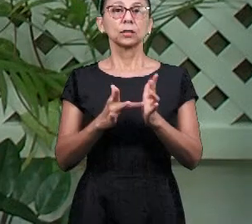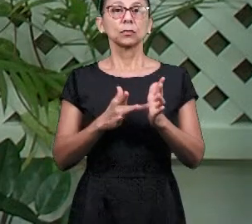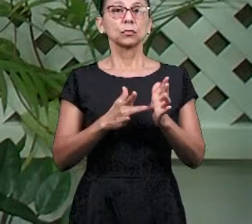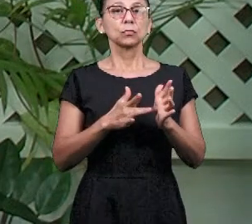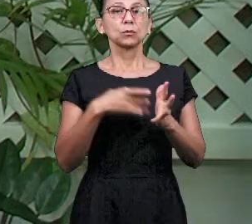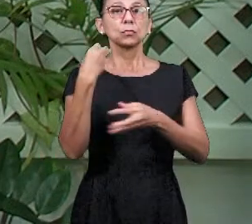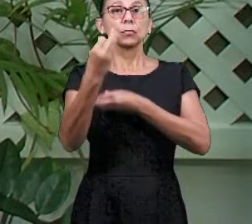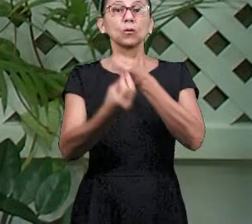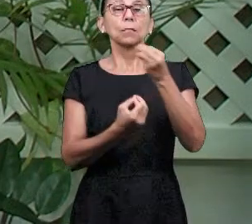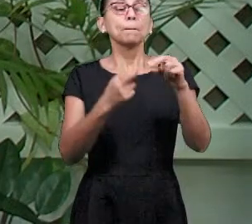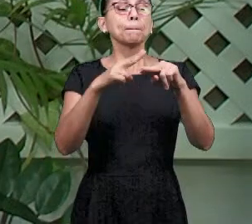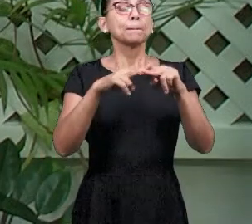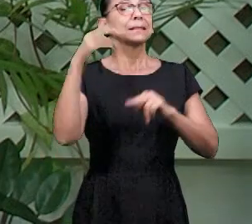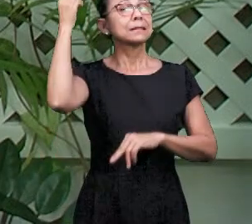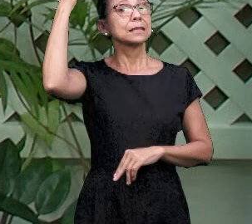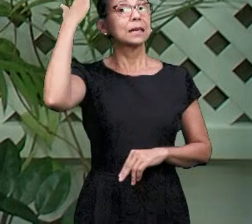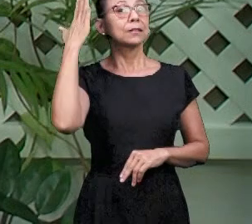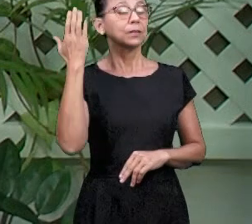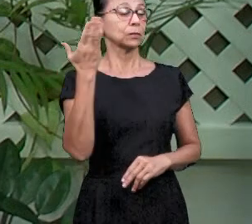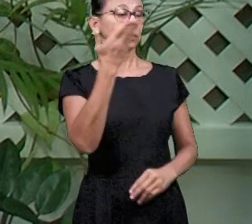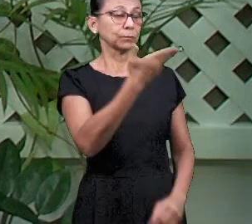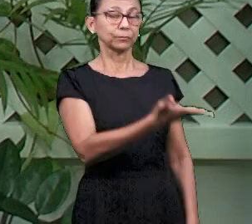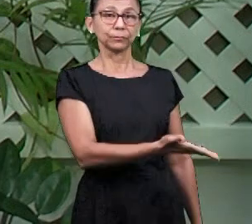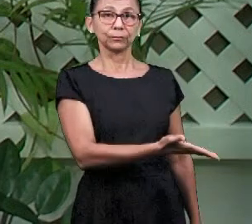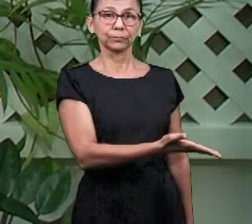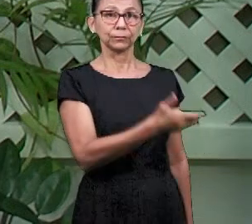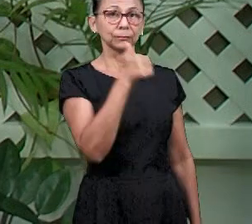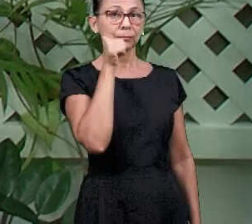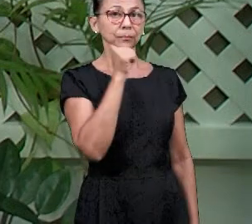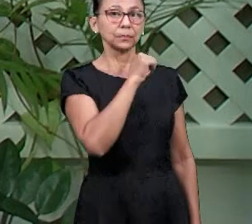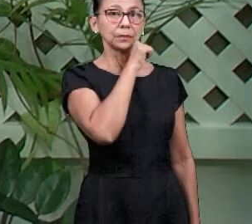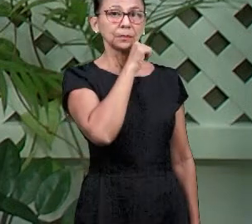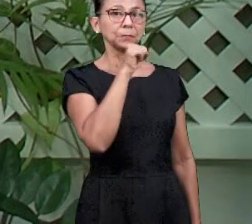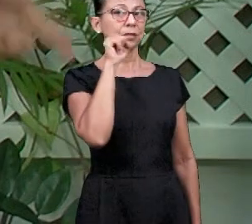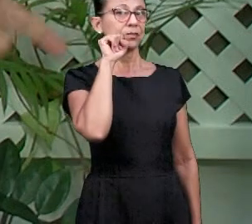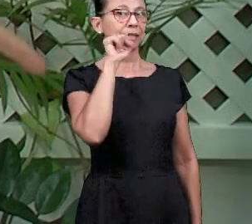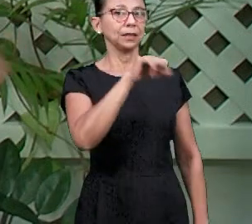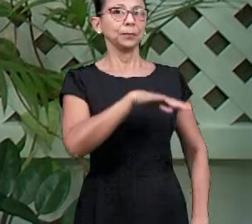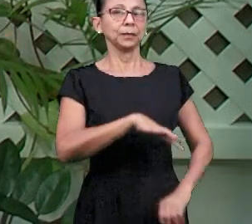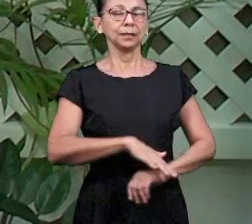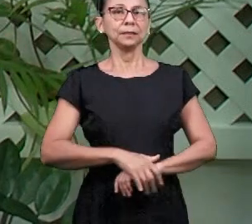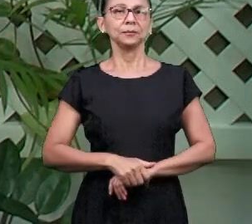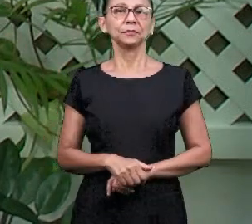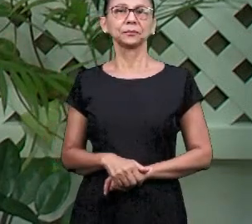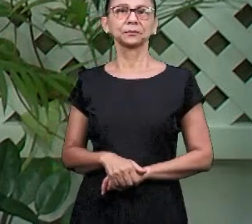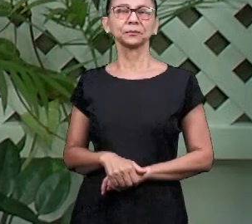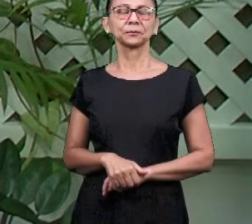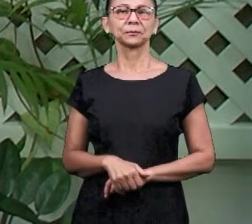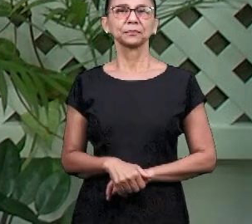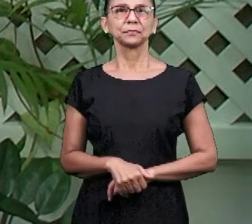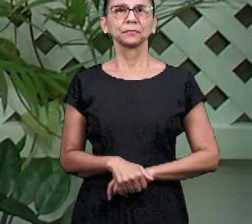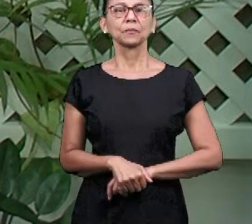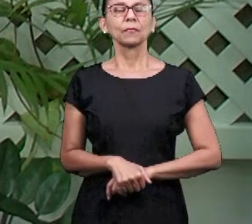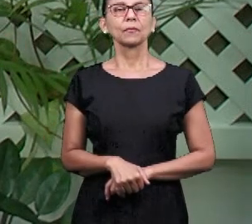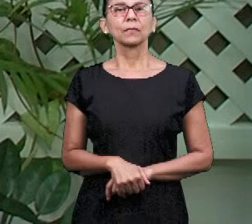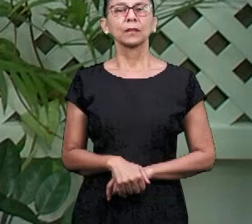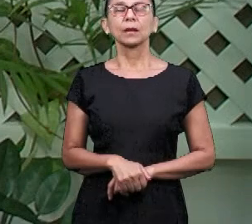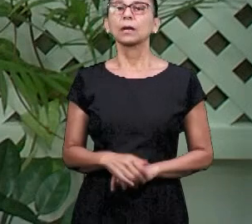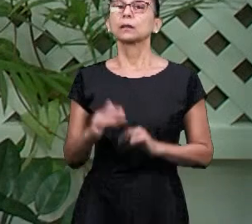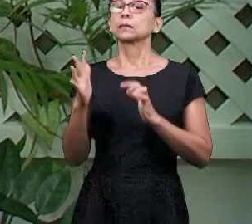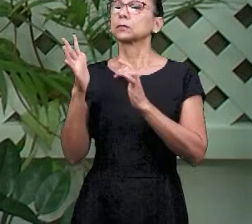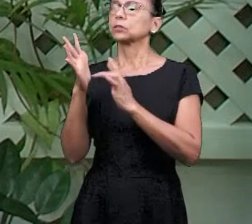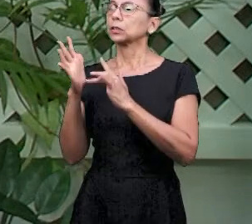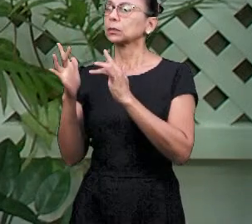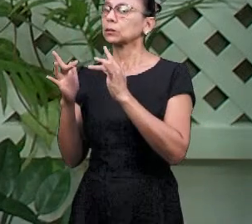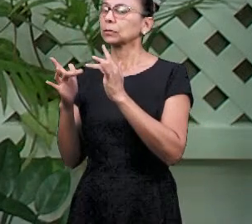avec l'autre chose, sinon avec la religion et avec ce que la religion prêchait, mais elle n'avait pas la révélation. Donc ce que nous allons